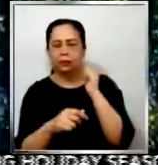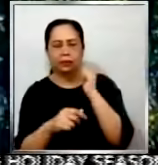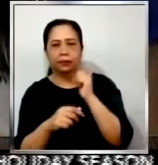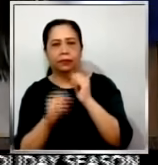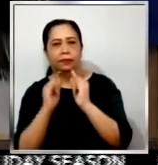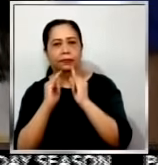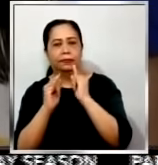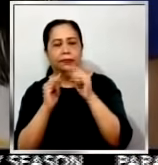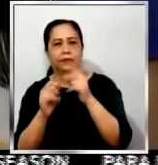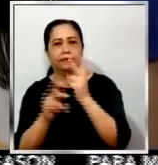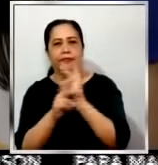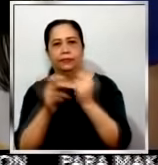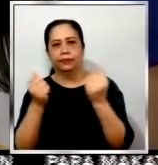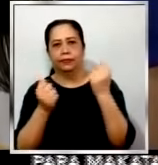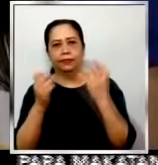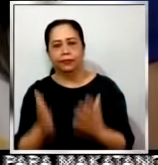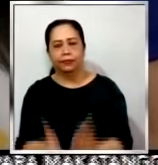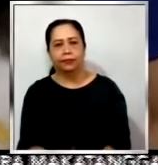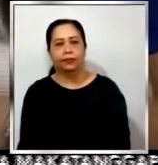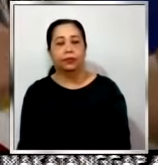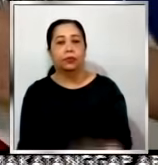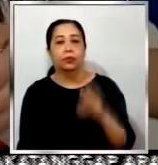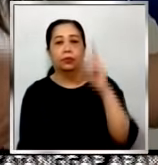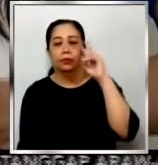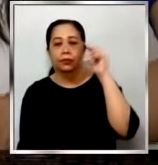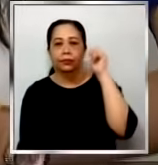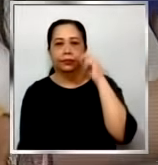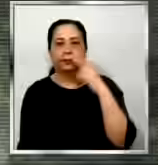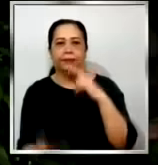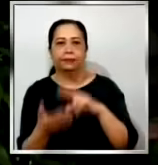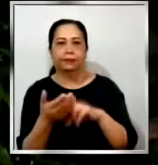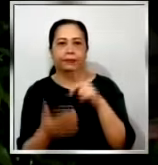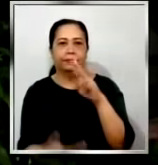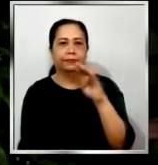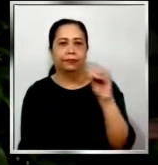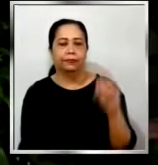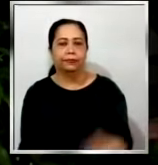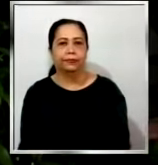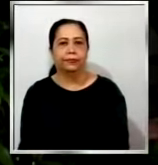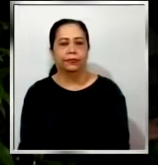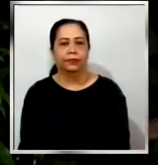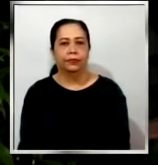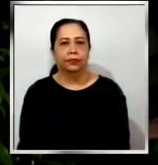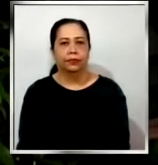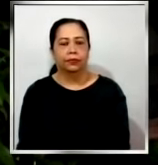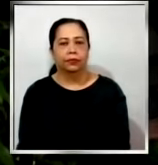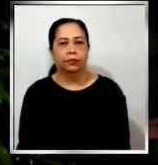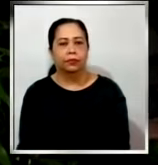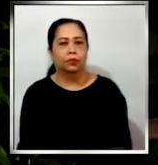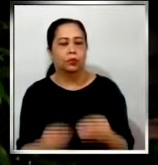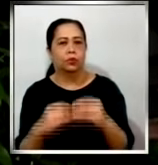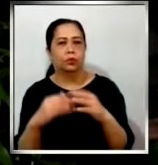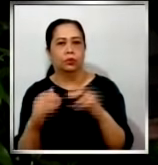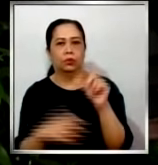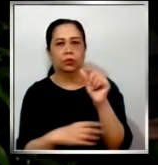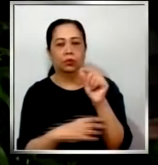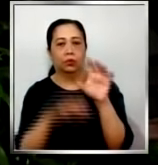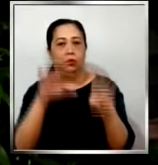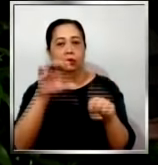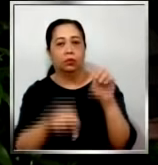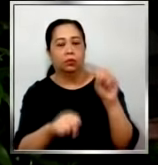driver. Von Aquino, nakatutok, 24 oras. Mahigit 20 ang hinuli matapos